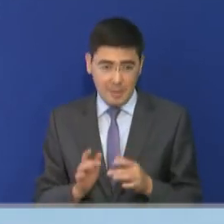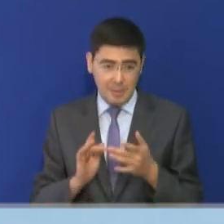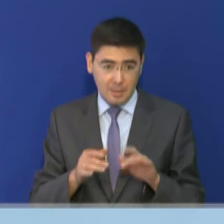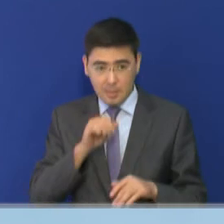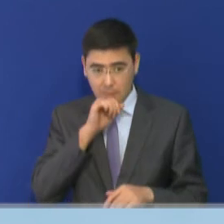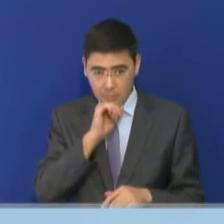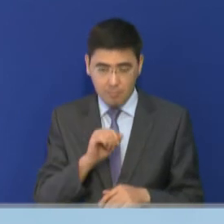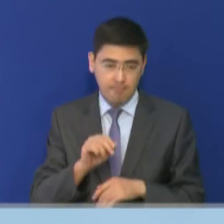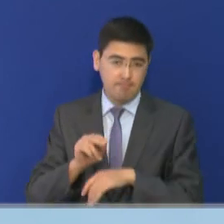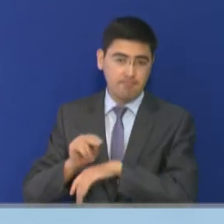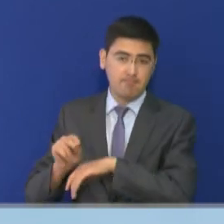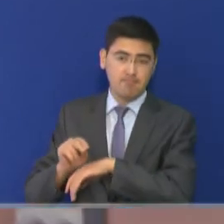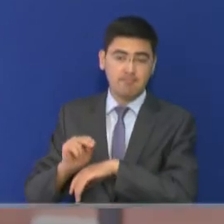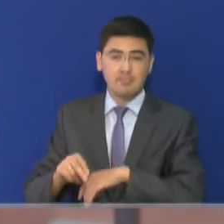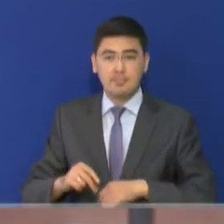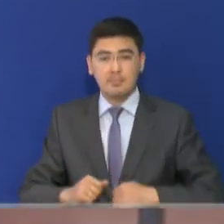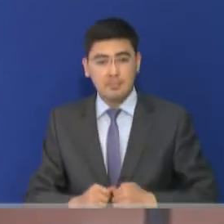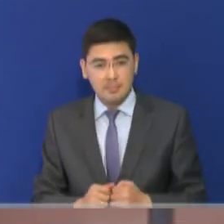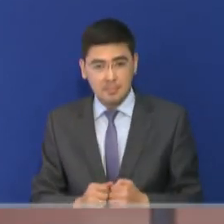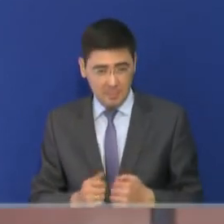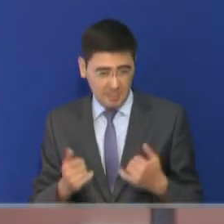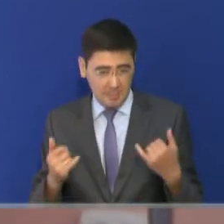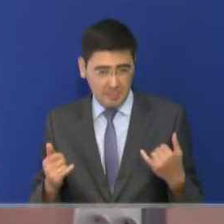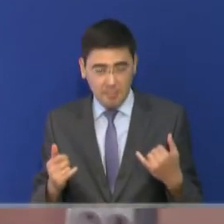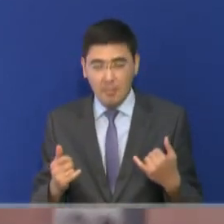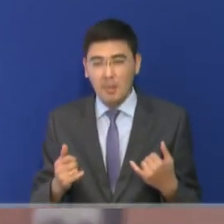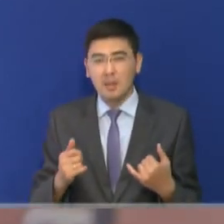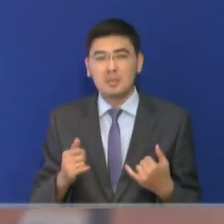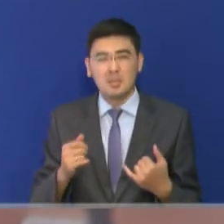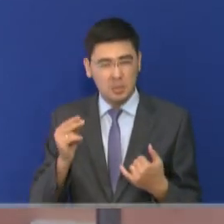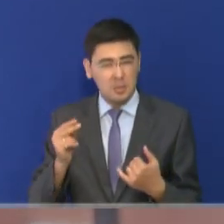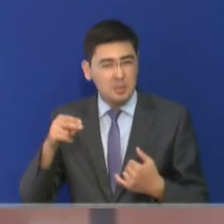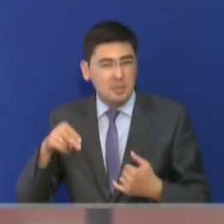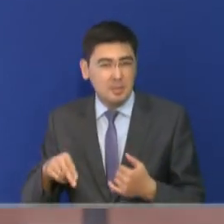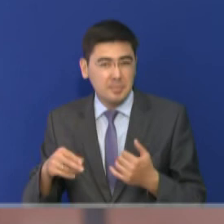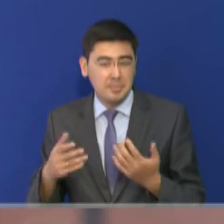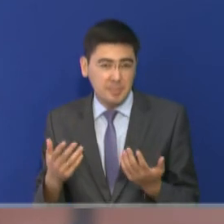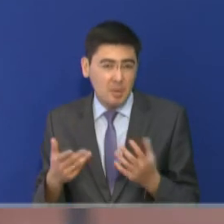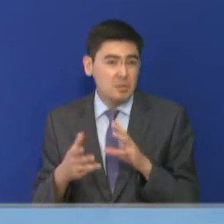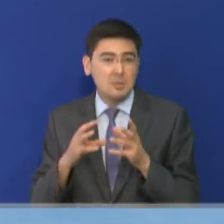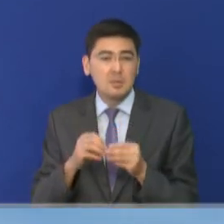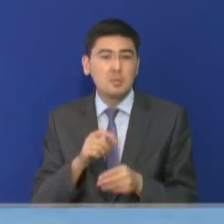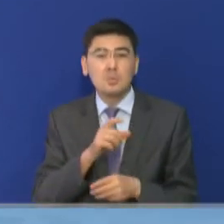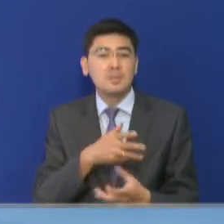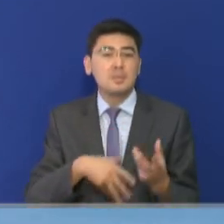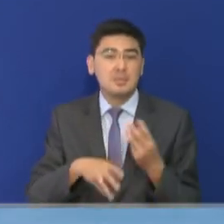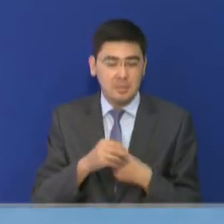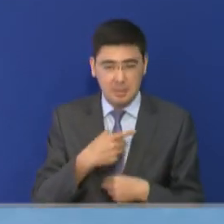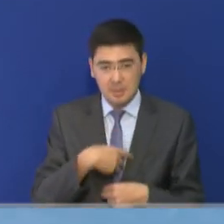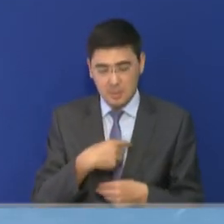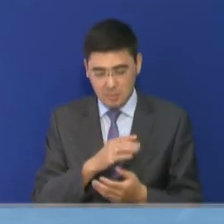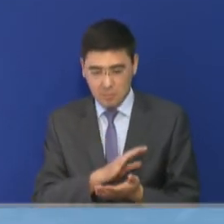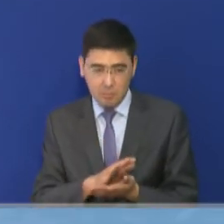да жаттықтыруымыз белсенді. Қазіргі пандемия уақытында денсаулыққа ерекше мән беріп, жеке бас тазалығын қатаң сақтау